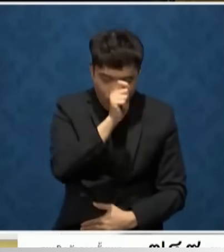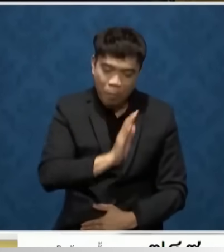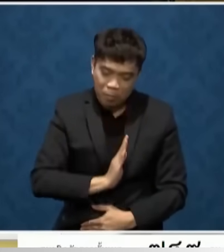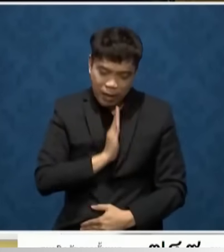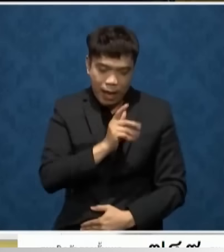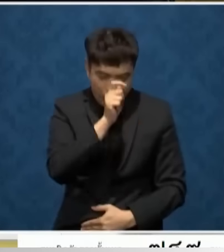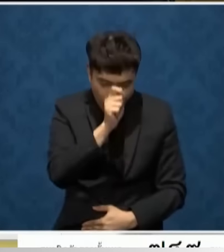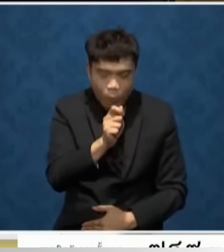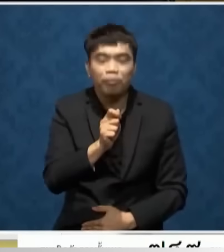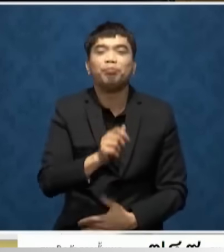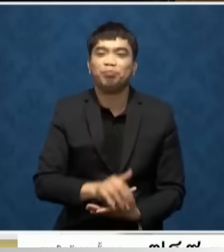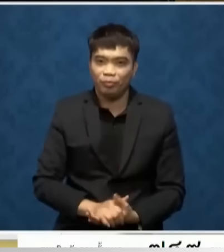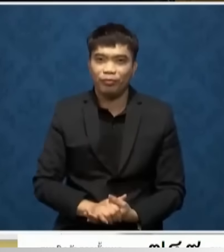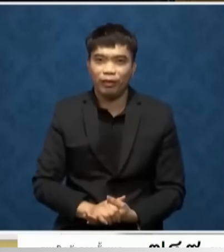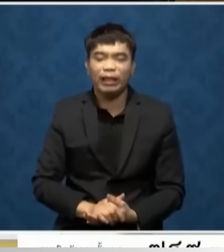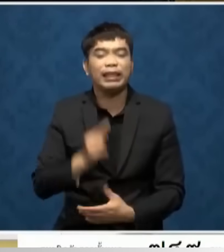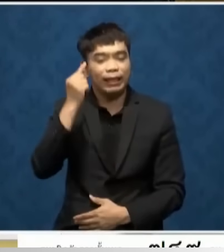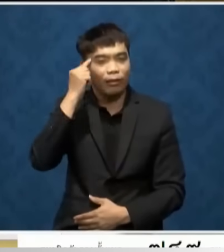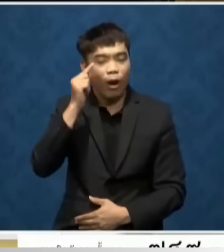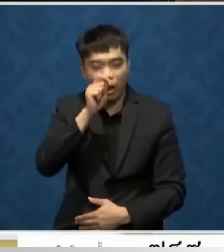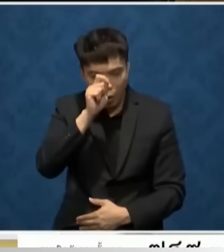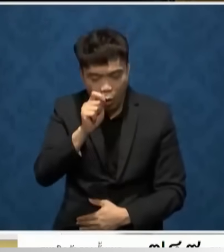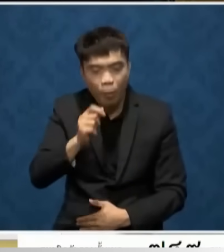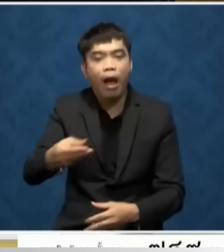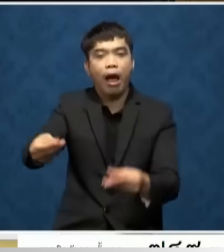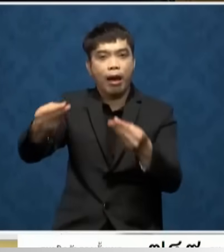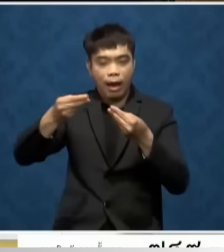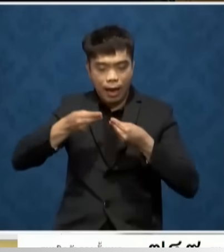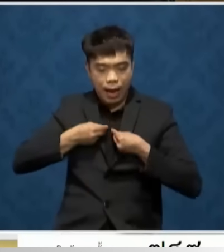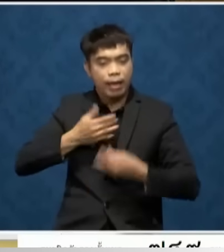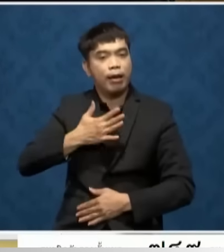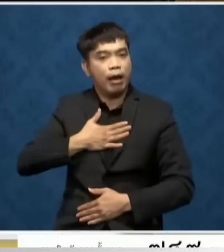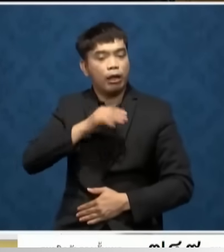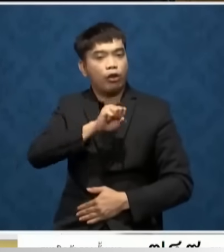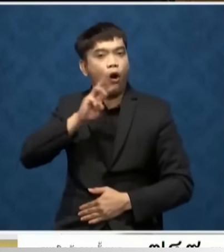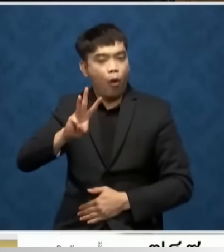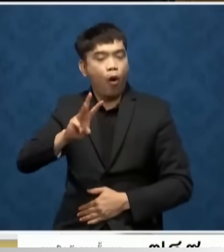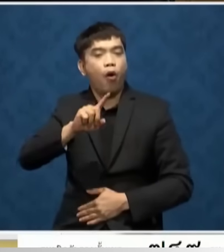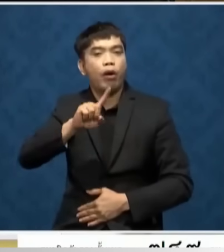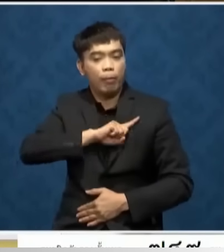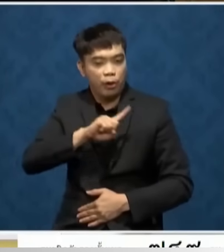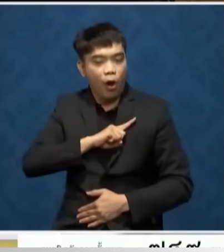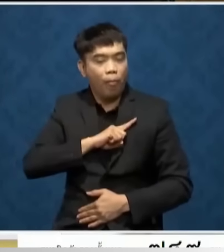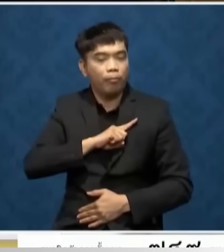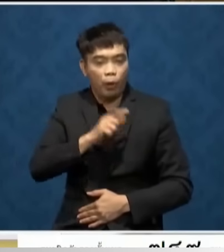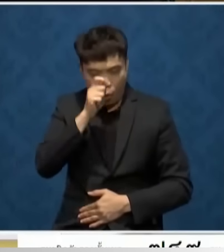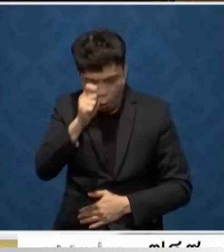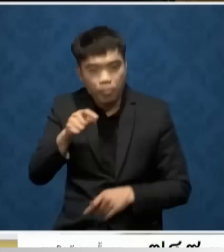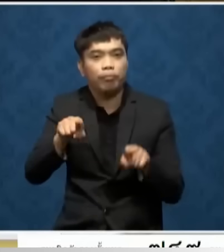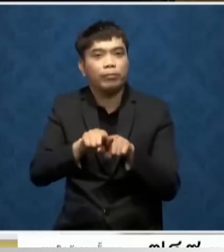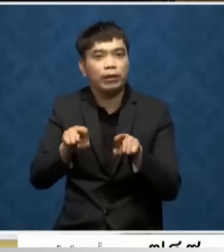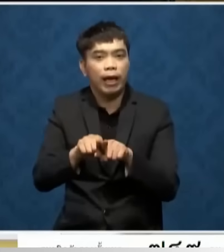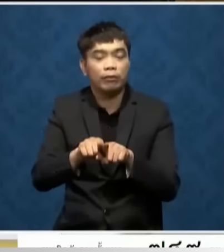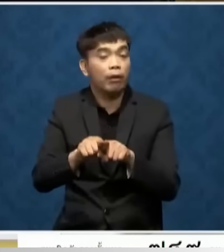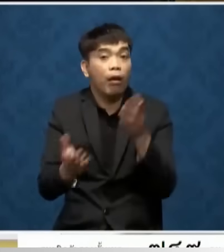านและก็หวังว่าท่านจะให้เกียรติและเคารพในการทำหน้าที่ของสว.เช่นกันซึ่งไม่ว่าพวกเราจะโหว